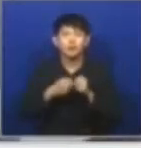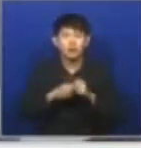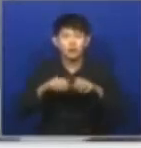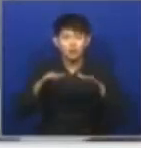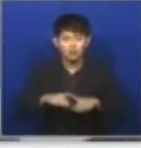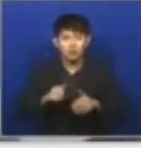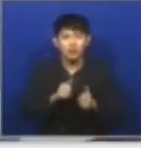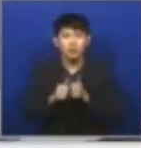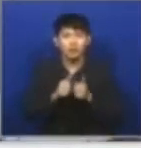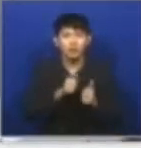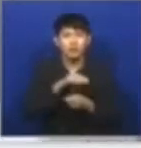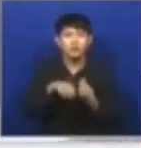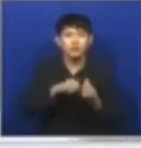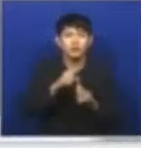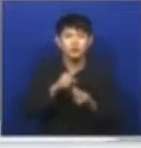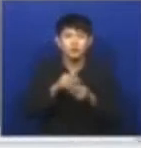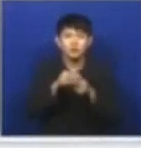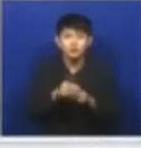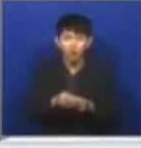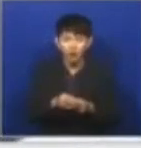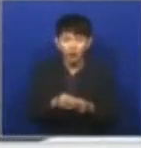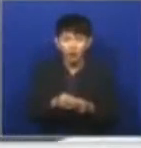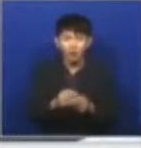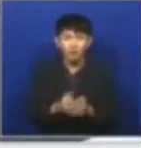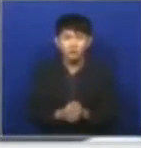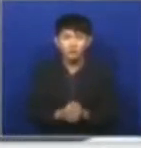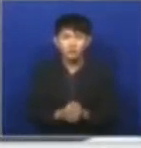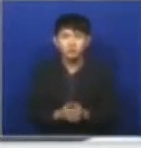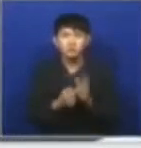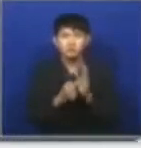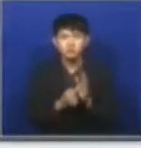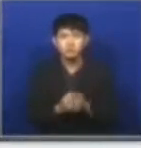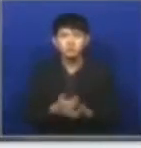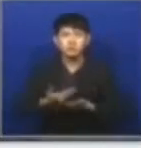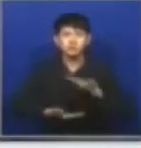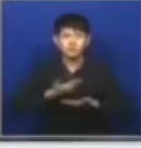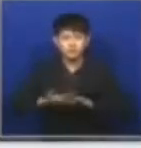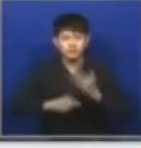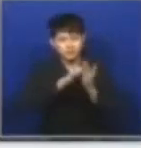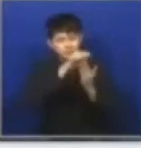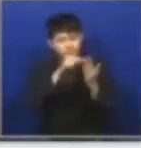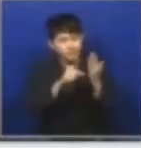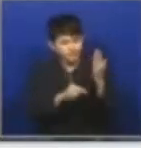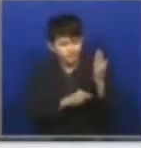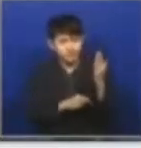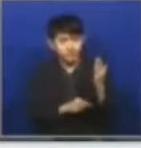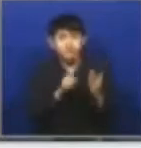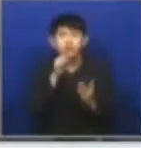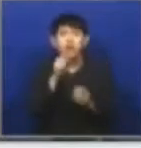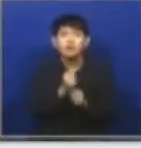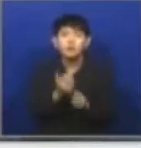การแข่งขันด้านเศรษฐกิจโดยเฉพาะในการค้าชายแดนรอบประเทศท่านทำยังไ